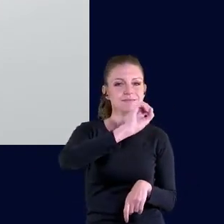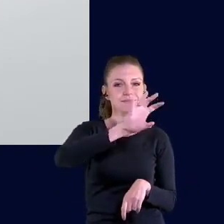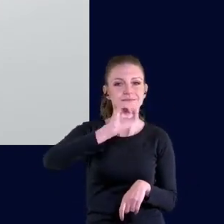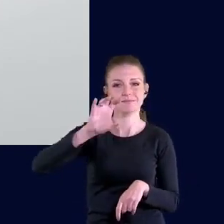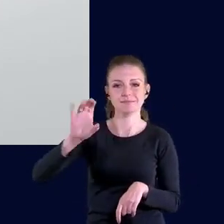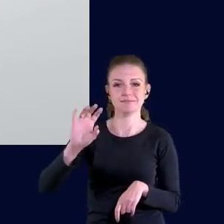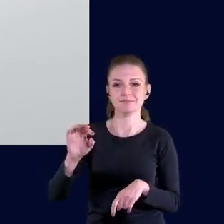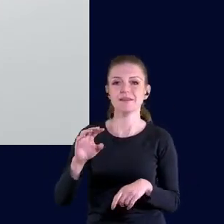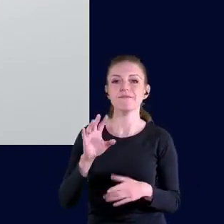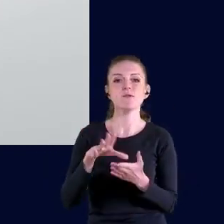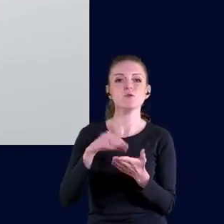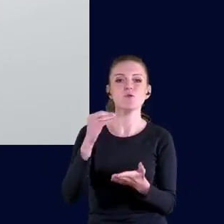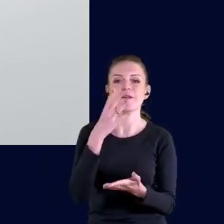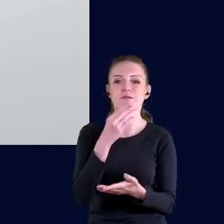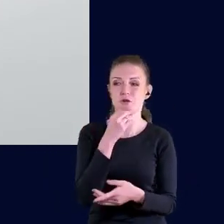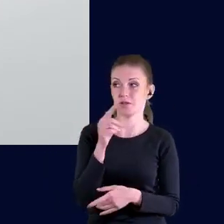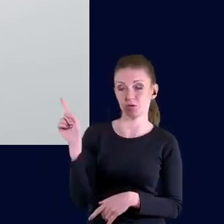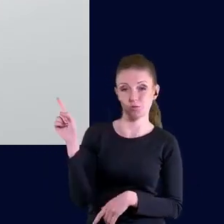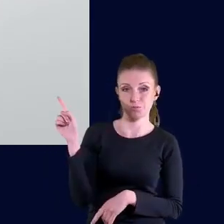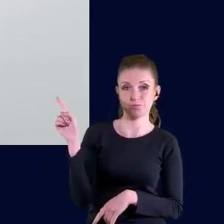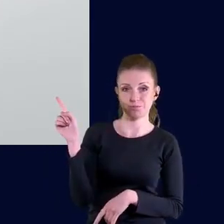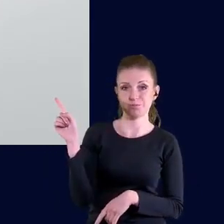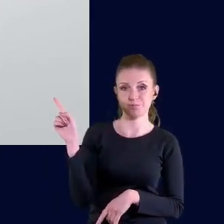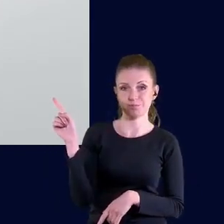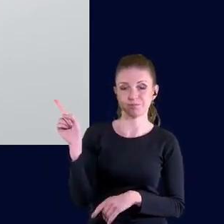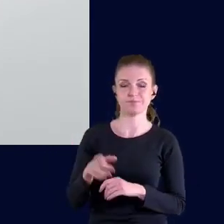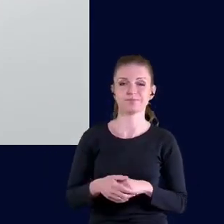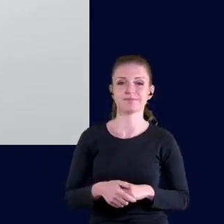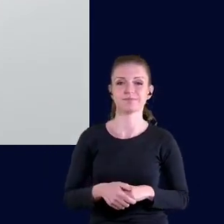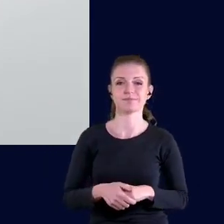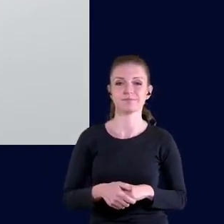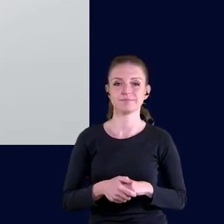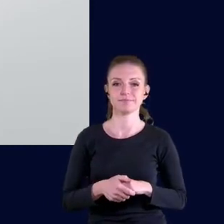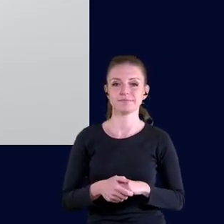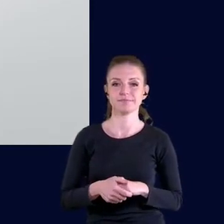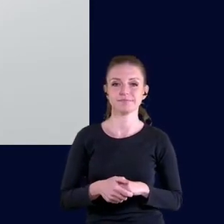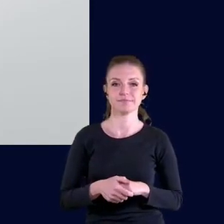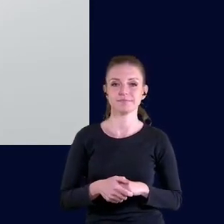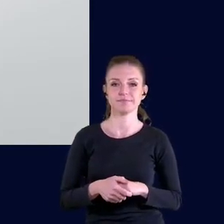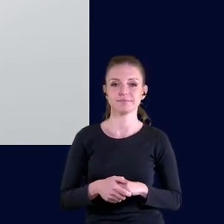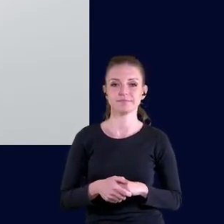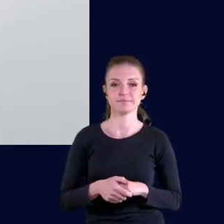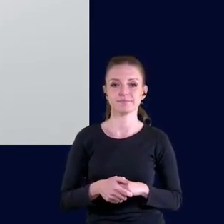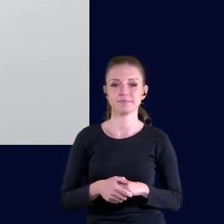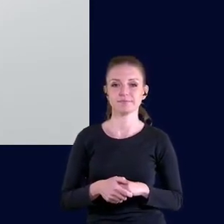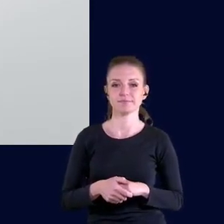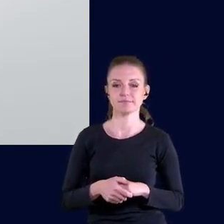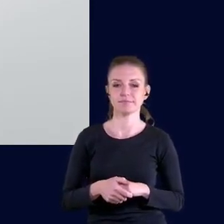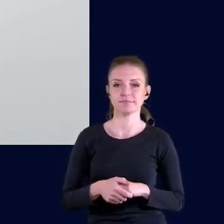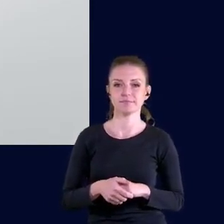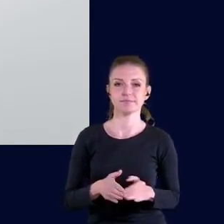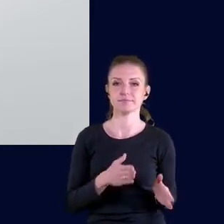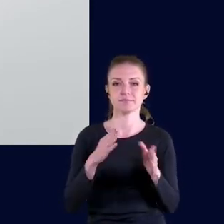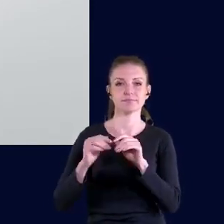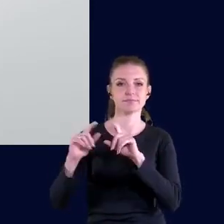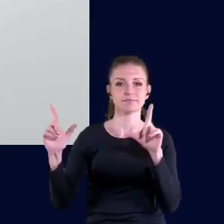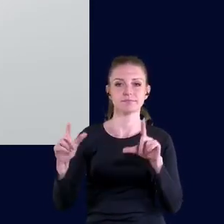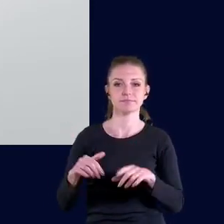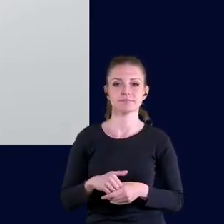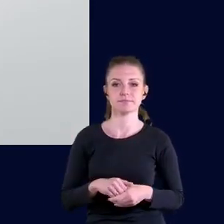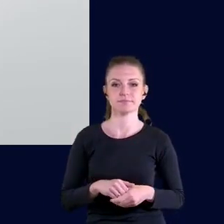między innymi też ze szkoleń otwartych zasobów naukowych m.in następny slajd